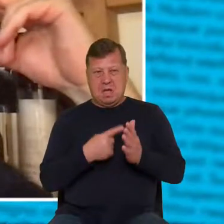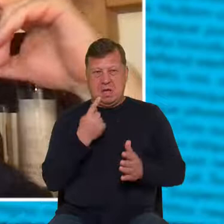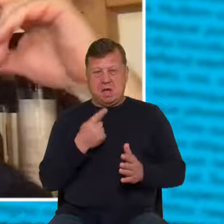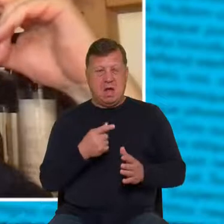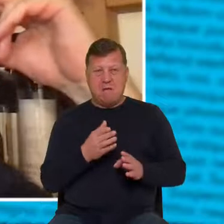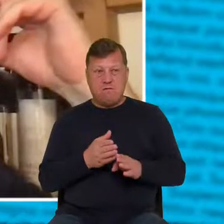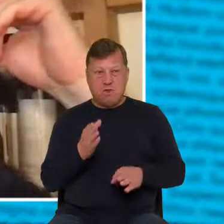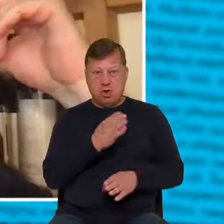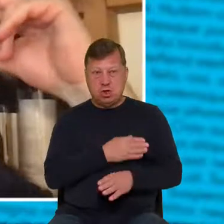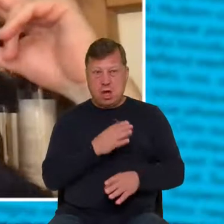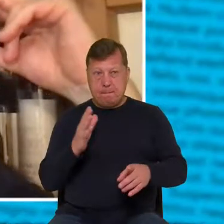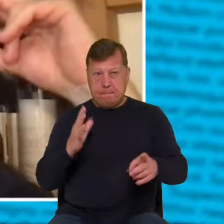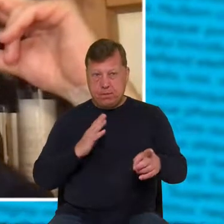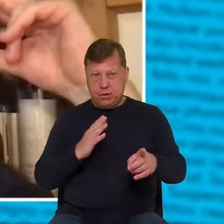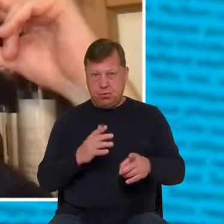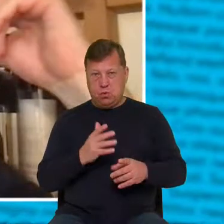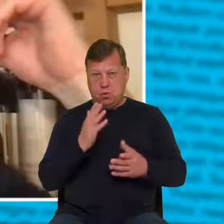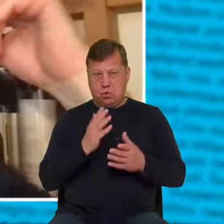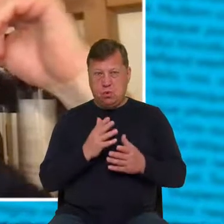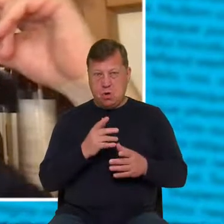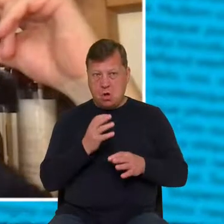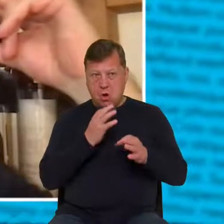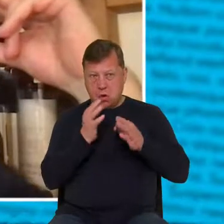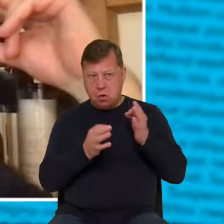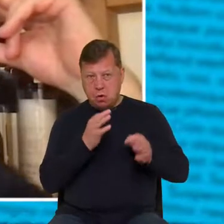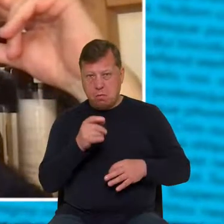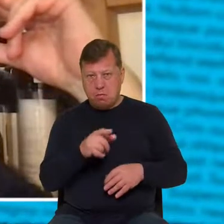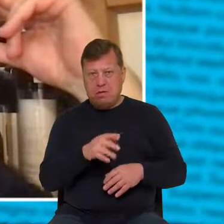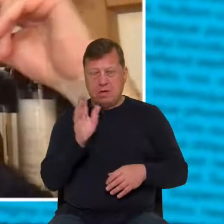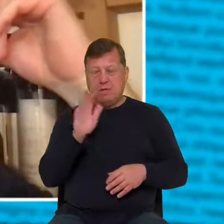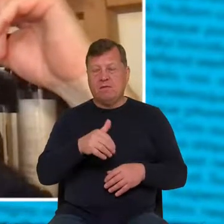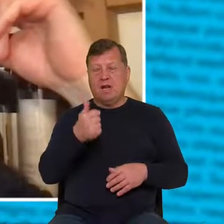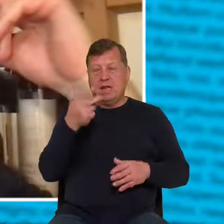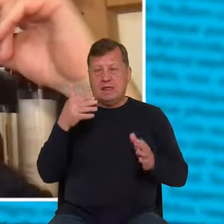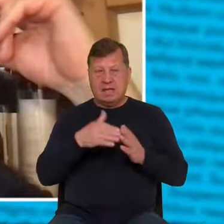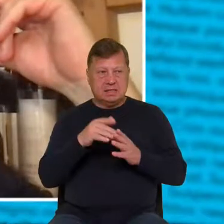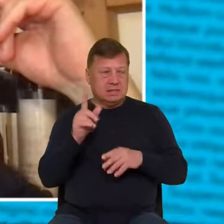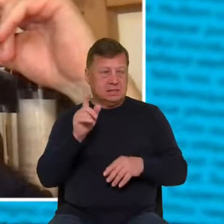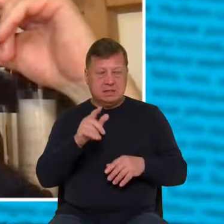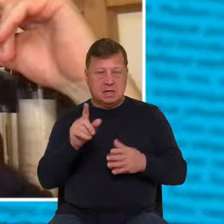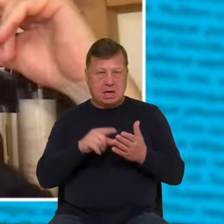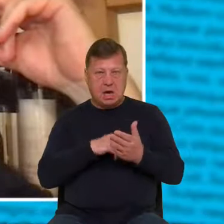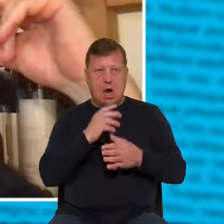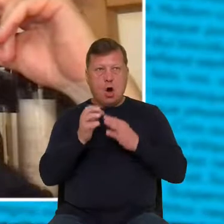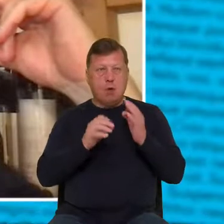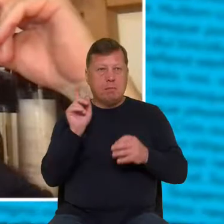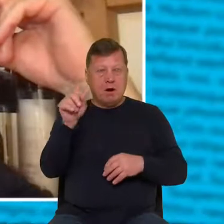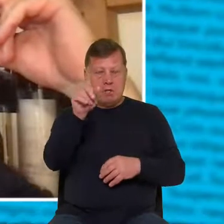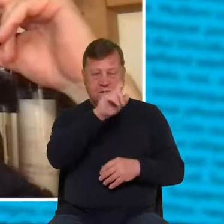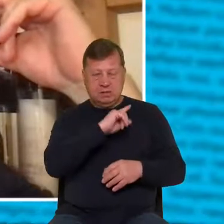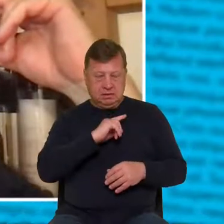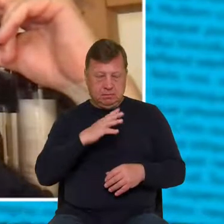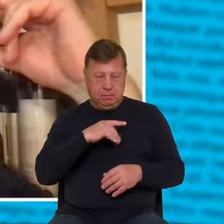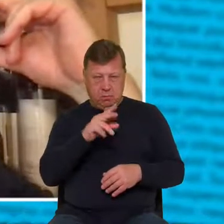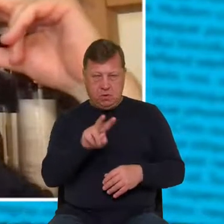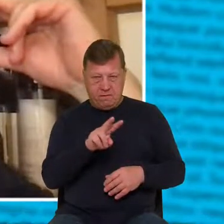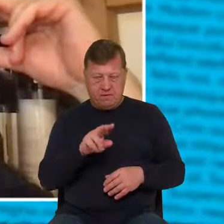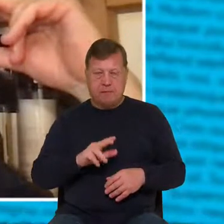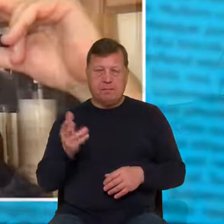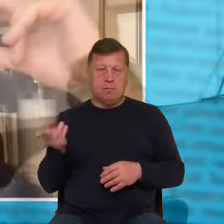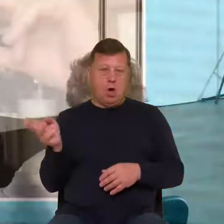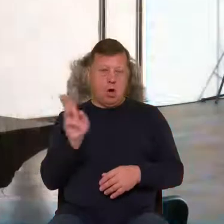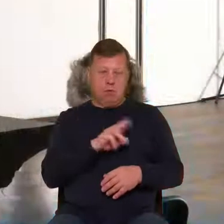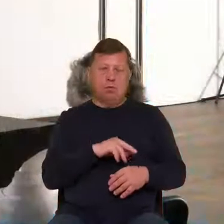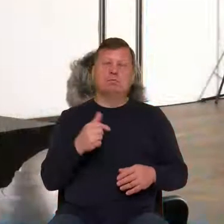zasadzie taka była ich rola. Opowiadali tę historię już tysiące razy wielu różnym osobom. Wróciłem do Nowego Jorku i pomyślałem sobie, chciałbym o